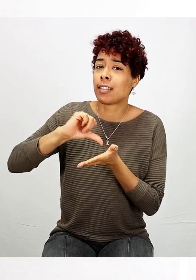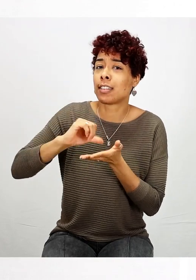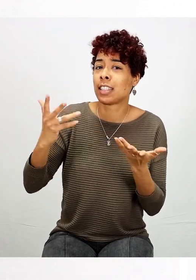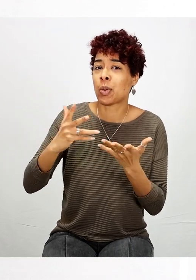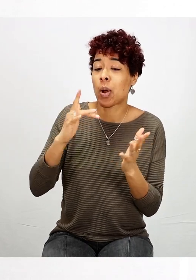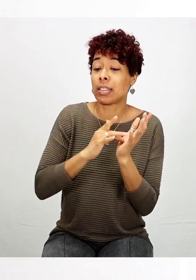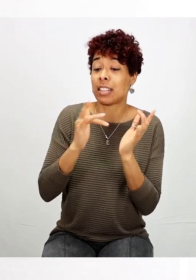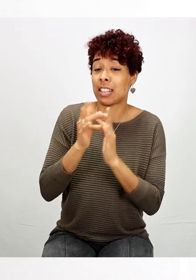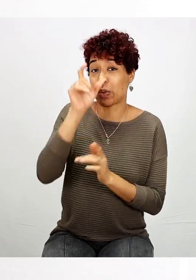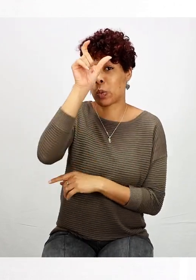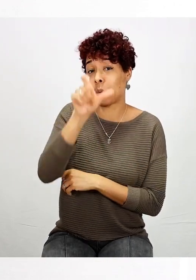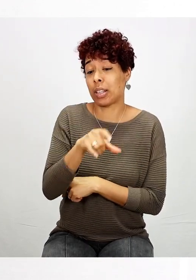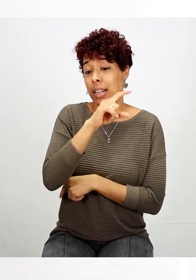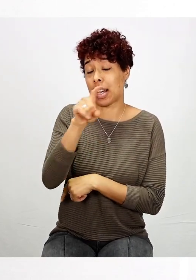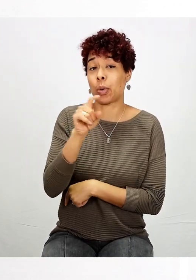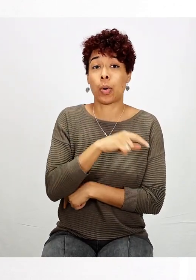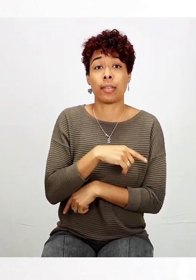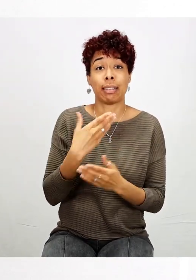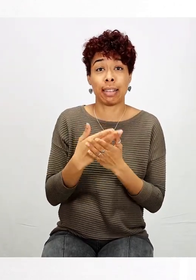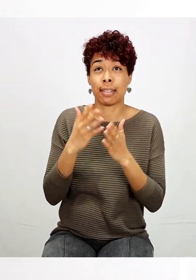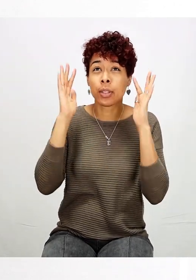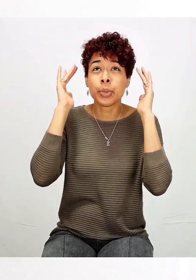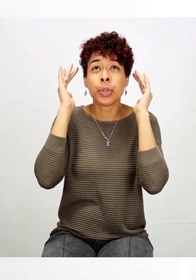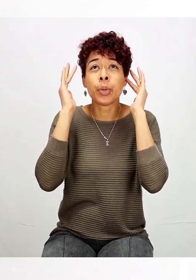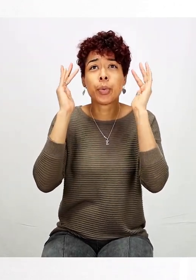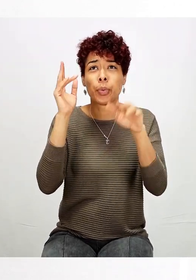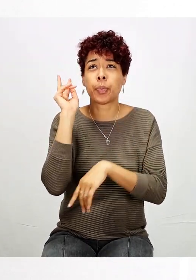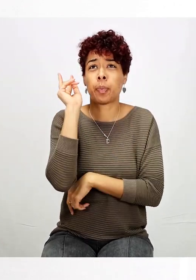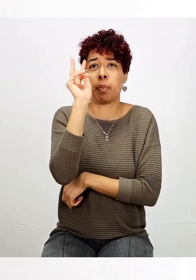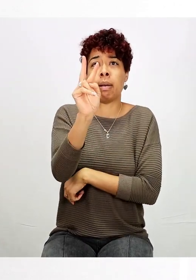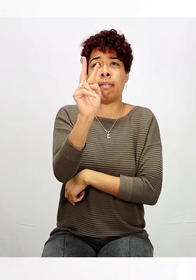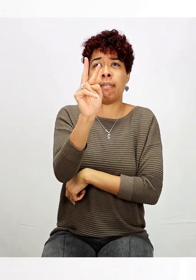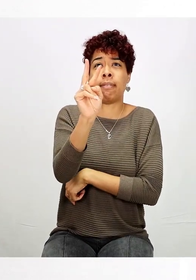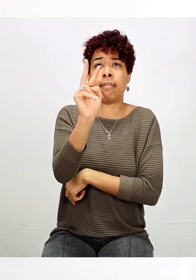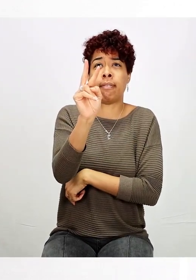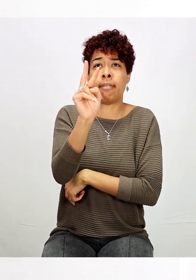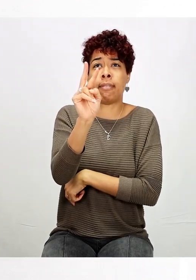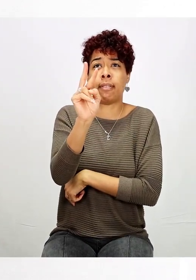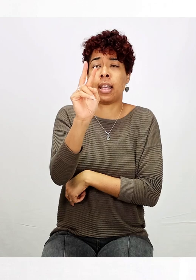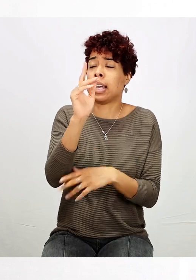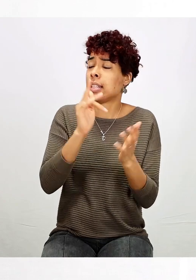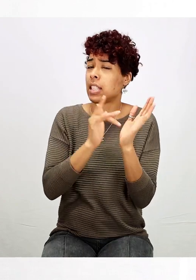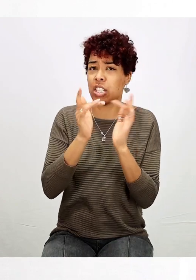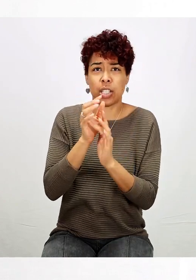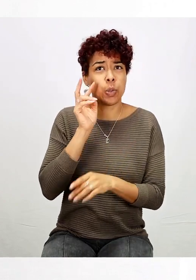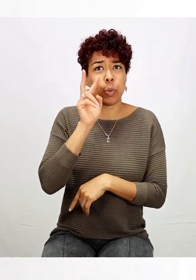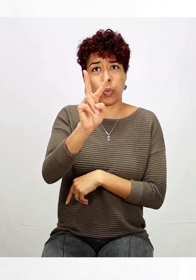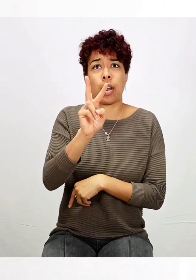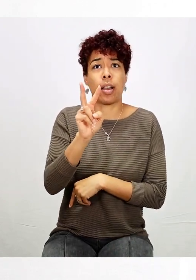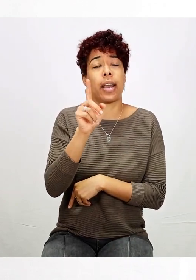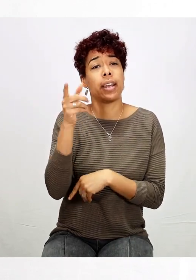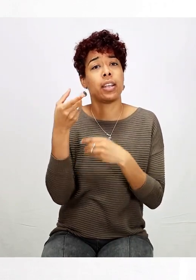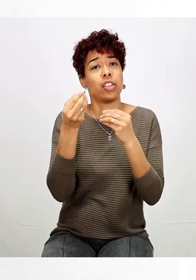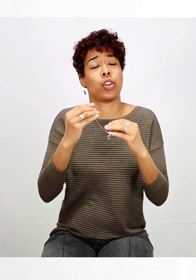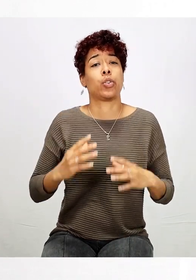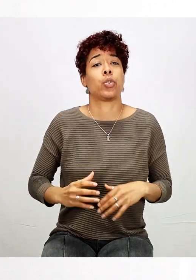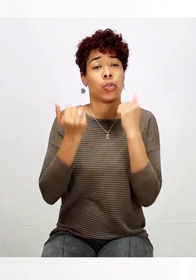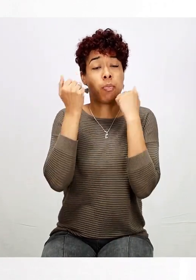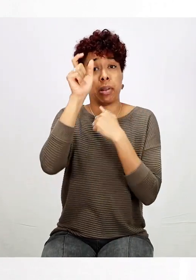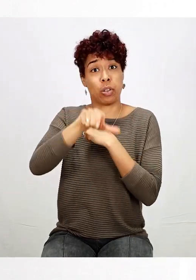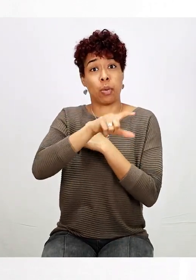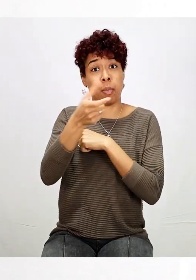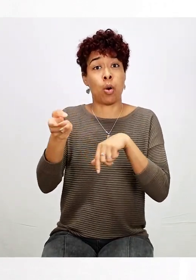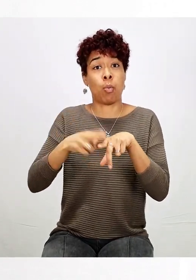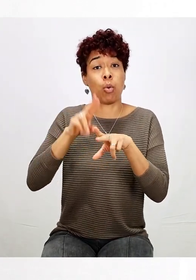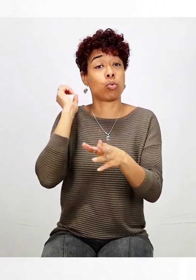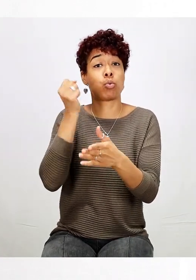croix. Et c'est là notre principe d'adoration. C'est que tes yeux sont sur Jésus-Christ et que tu es sauvé parce que Jésus-Christ a tout accompli à la croix.